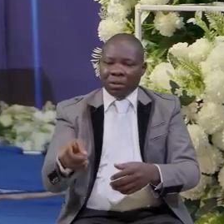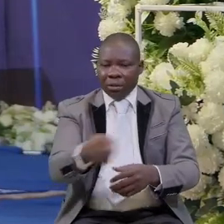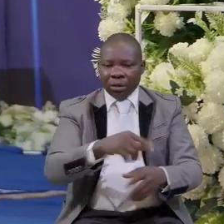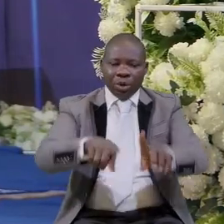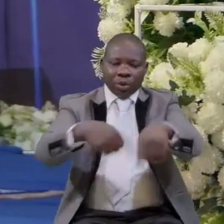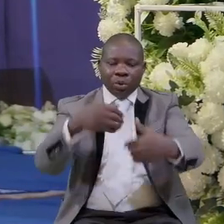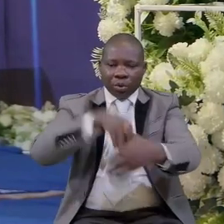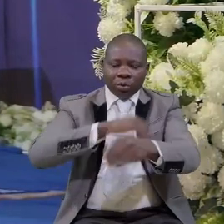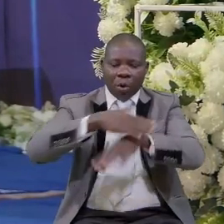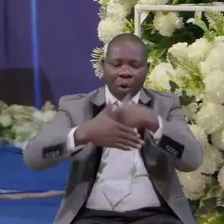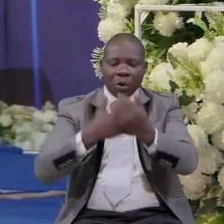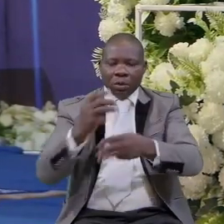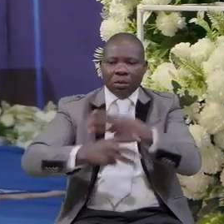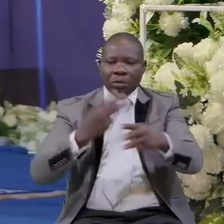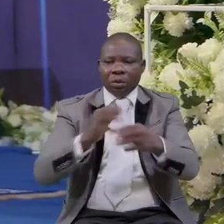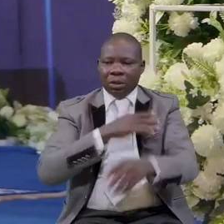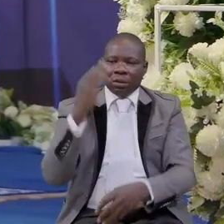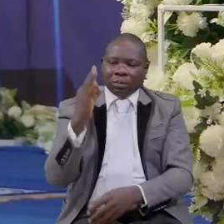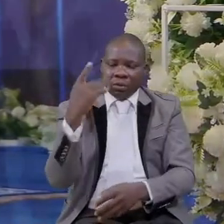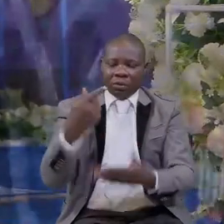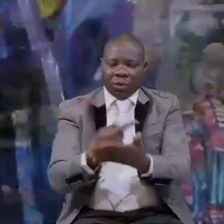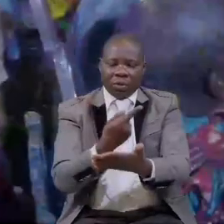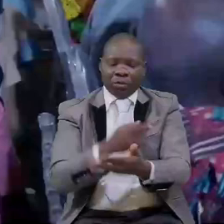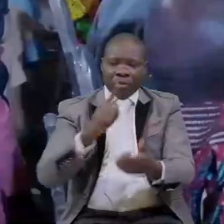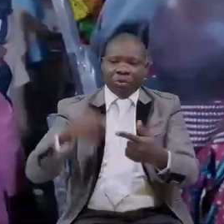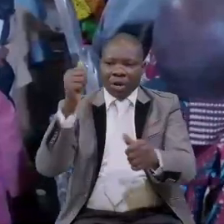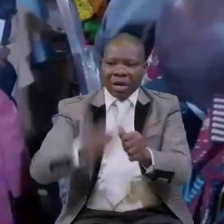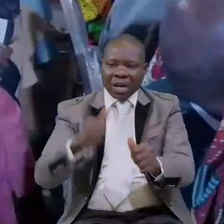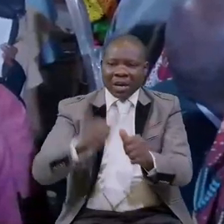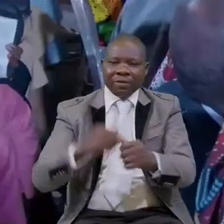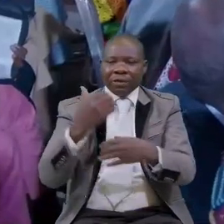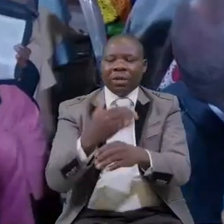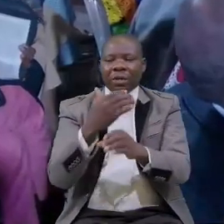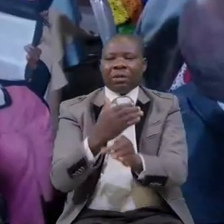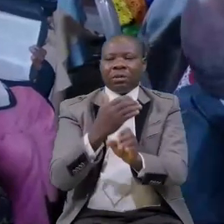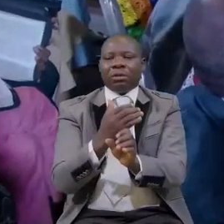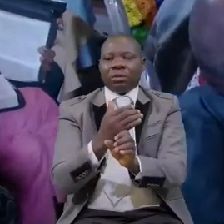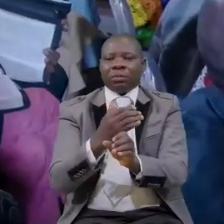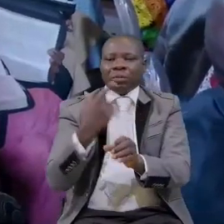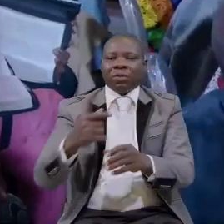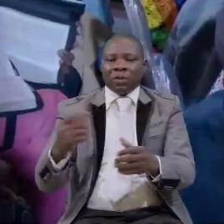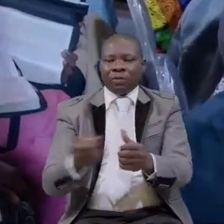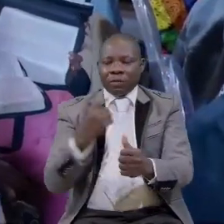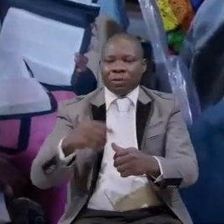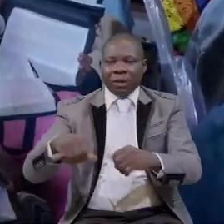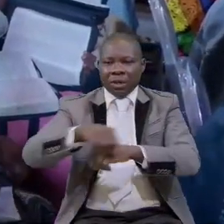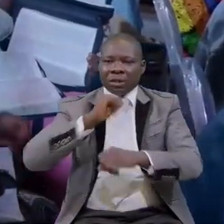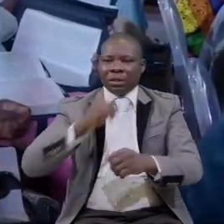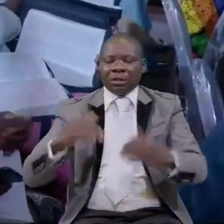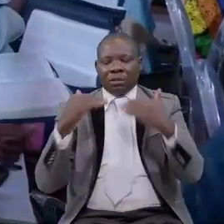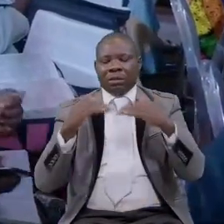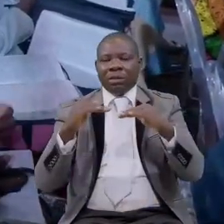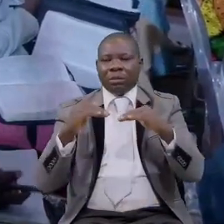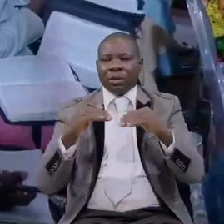et prêchez la bonne nouvelle à toute la création. L'onction initiale est limitée. Plus tard, il leur dira,